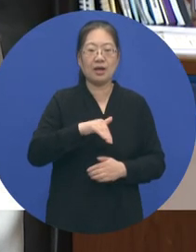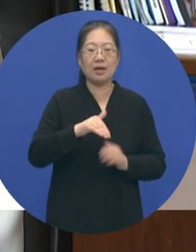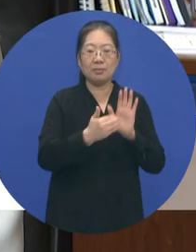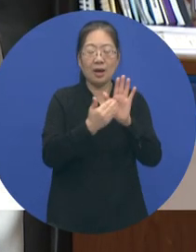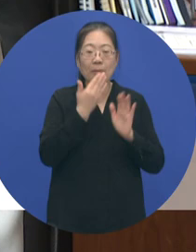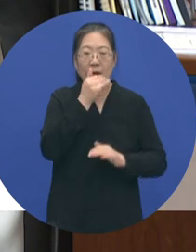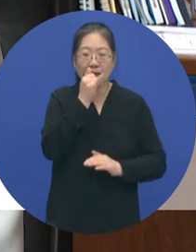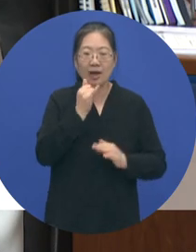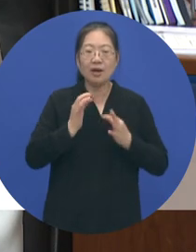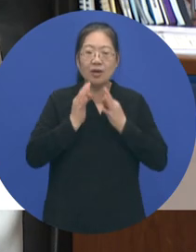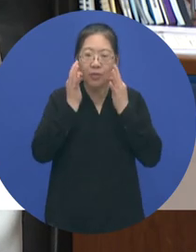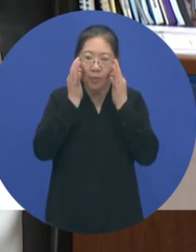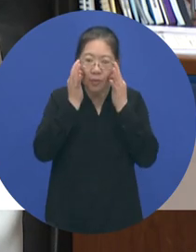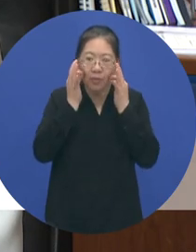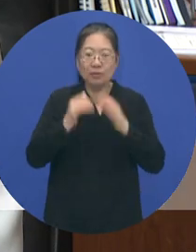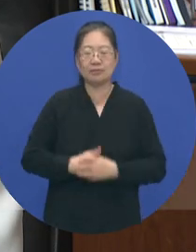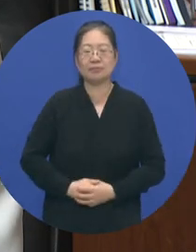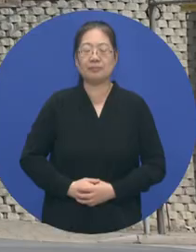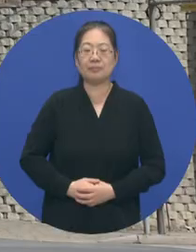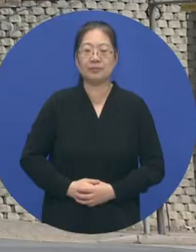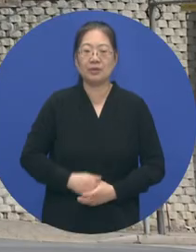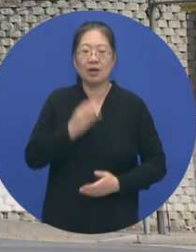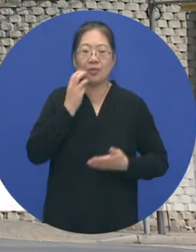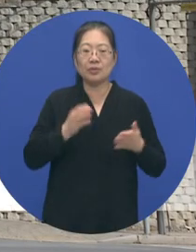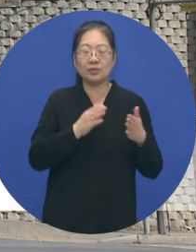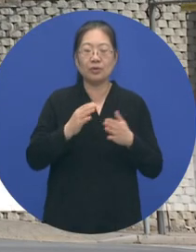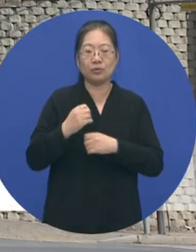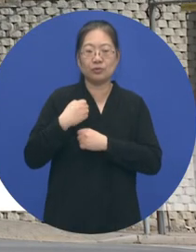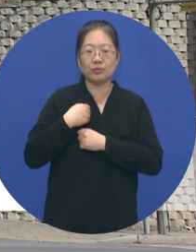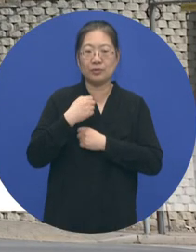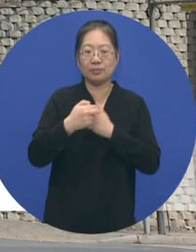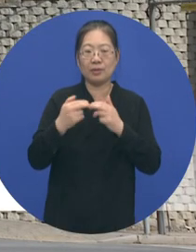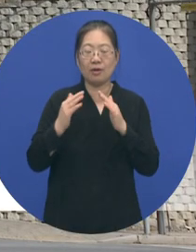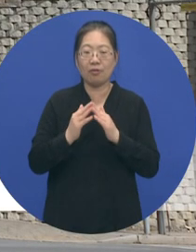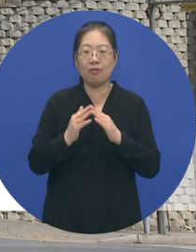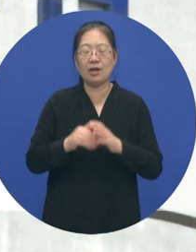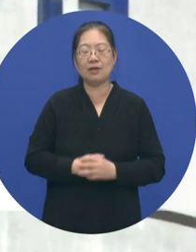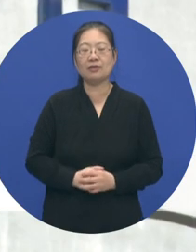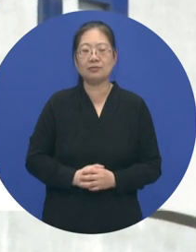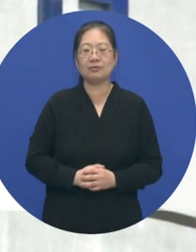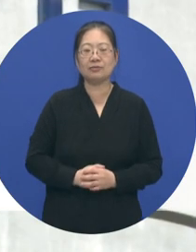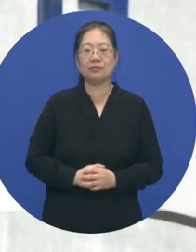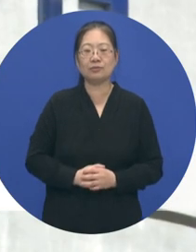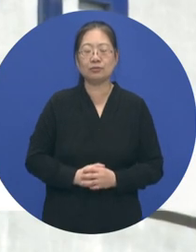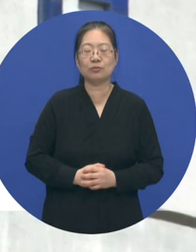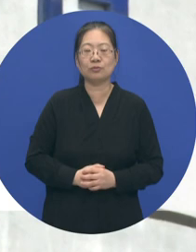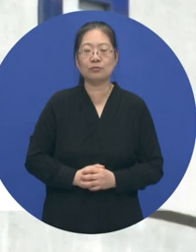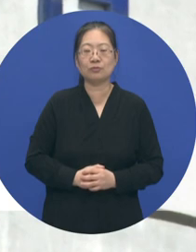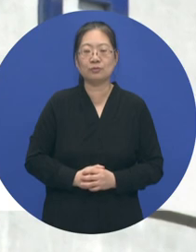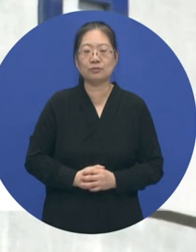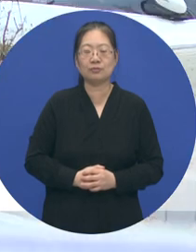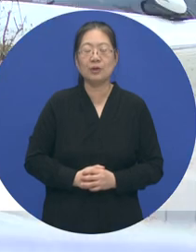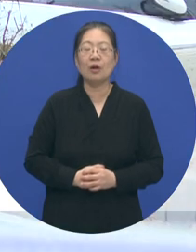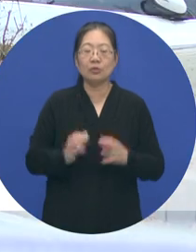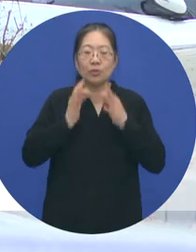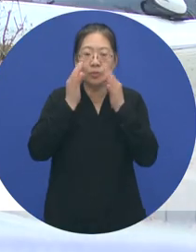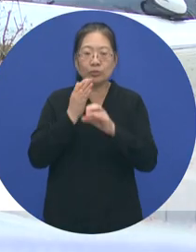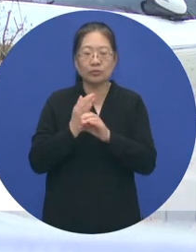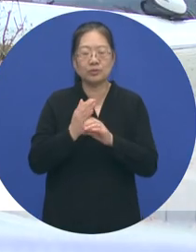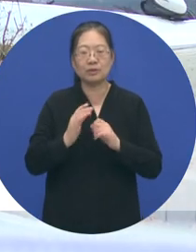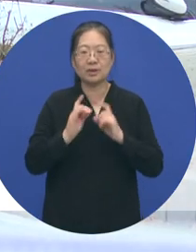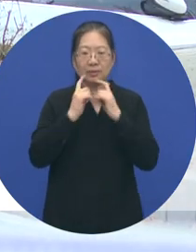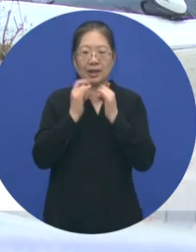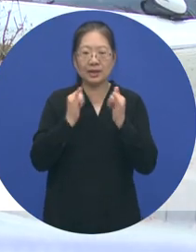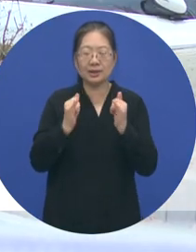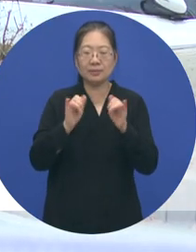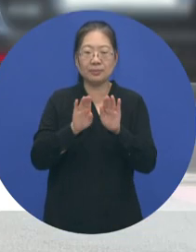할 수 있도록 최선의 노력을 다하겠습니다. 경기도 내 국군병원도 의료 공백 막기에 힘을 보태고 있습니다.